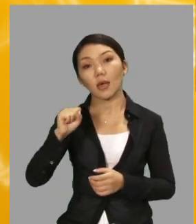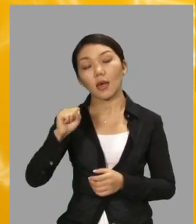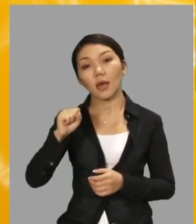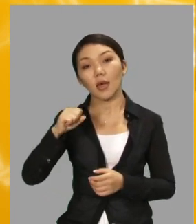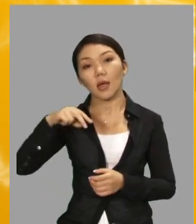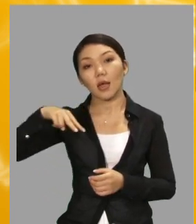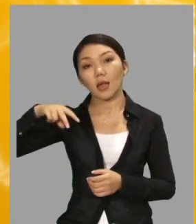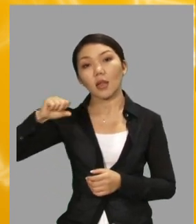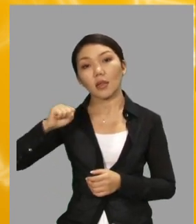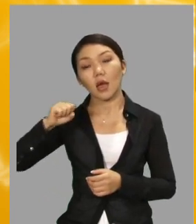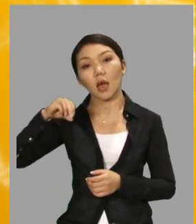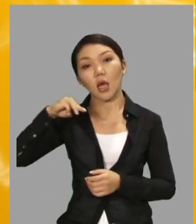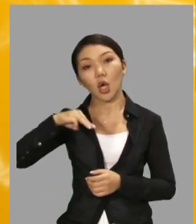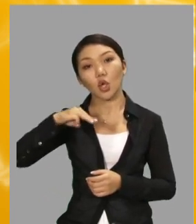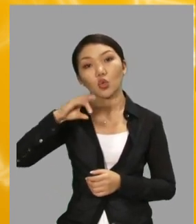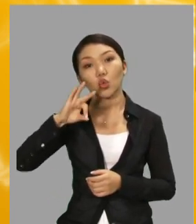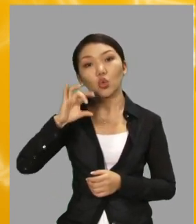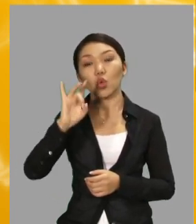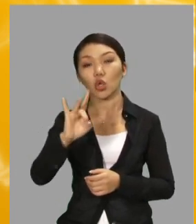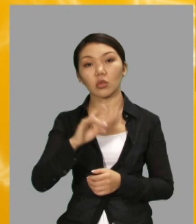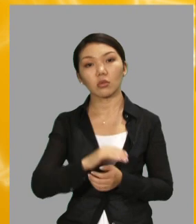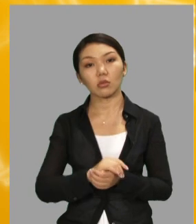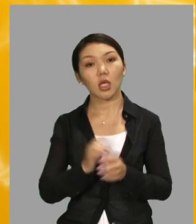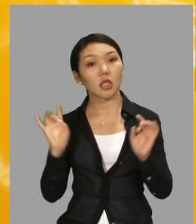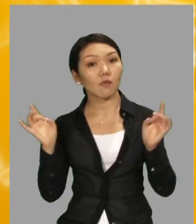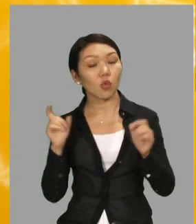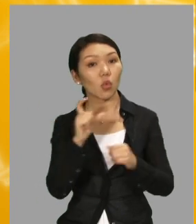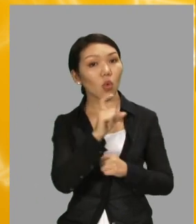Эскалатор. Звук «э», ребята,